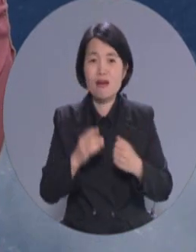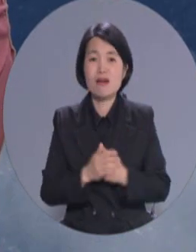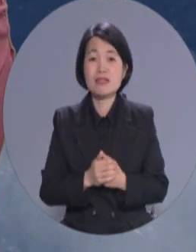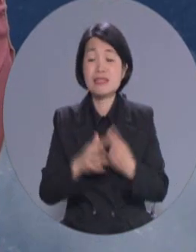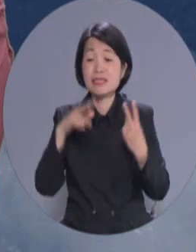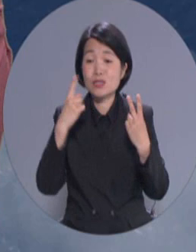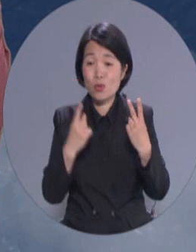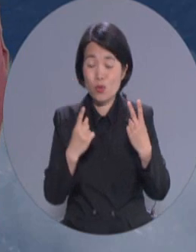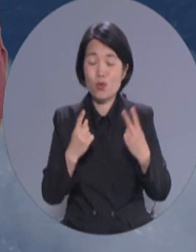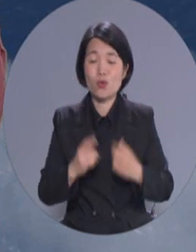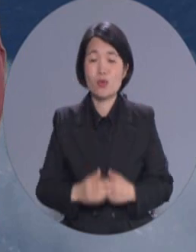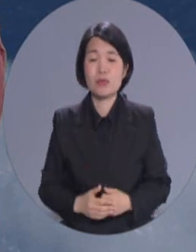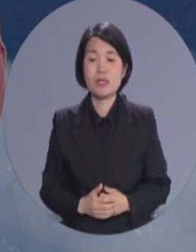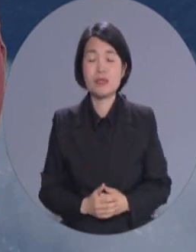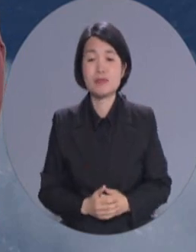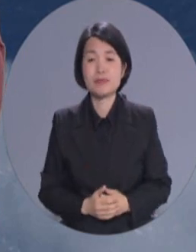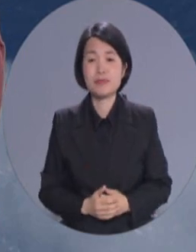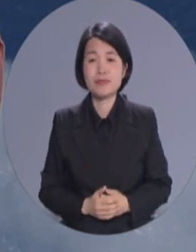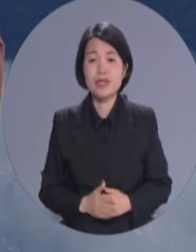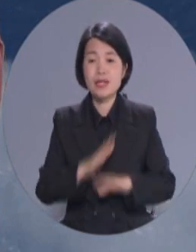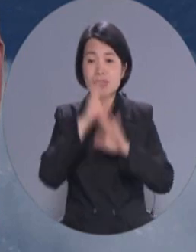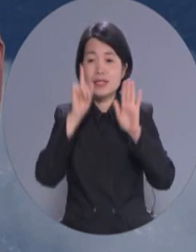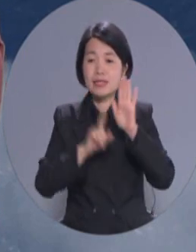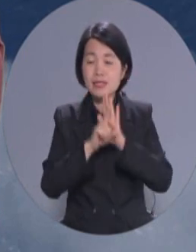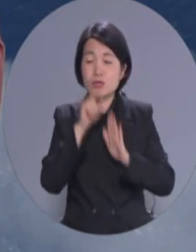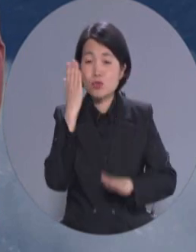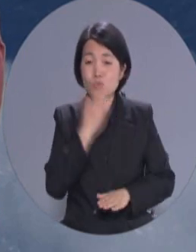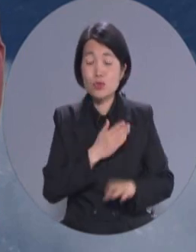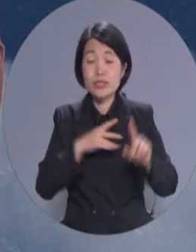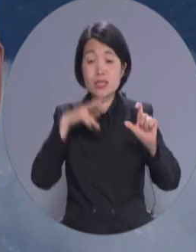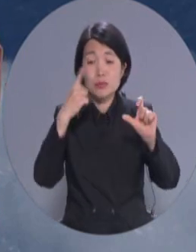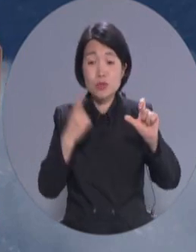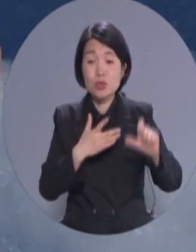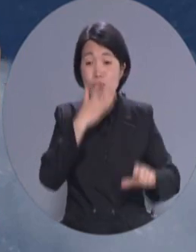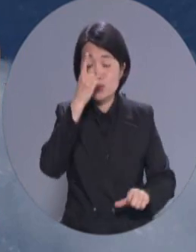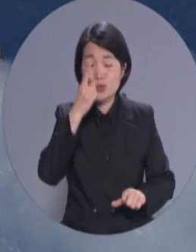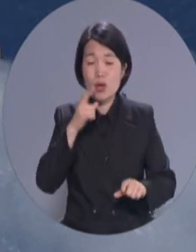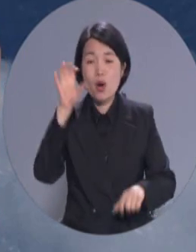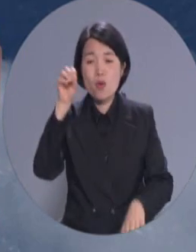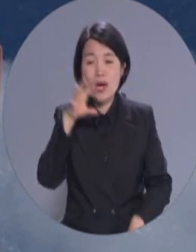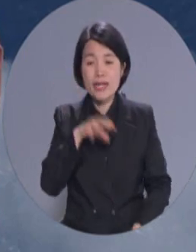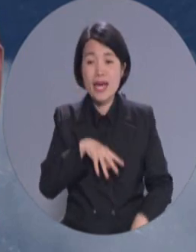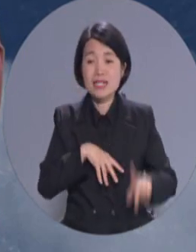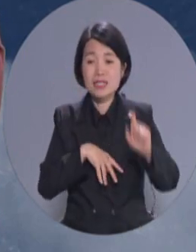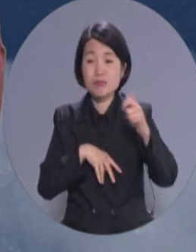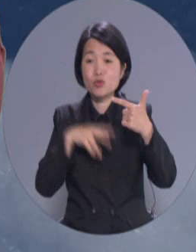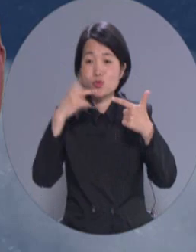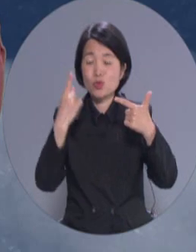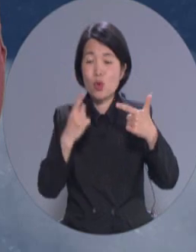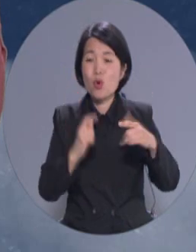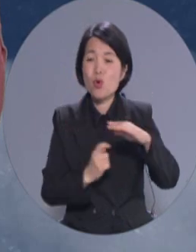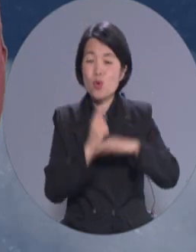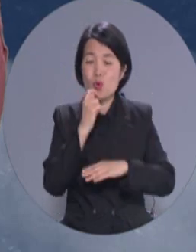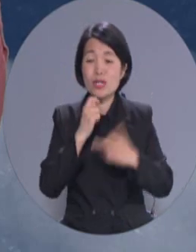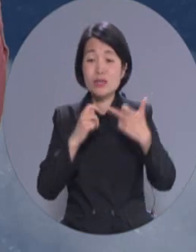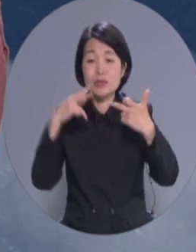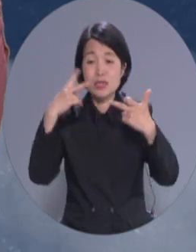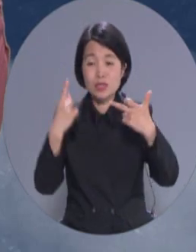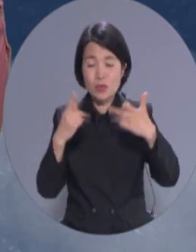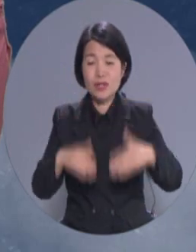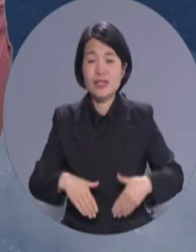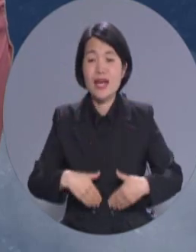5도가량 오르겠습니다 한낮기온은 여수가 15도 순천 광향 16도 고흥은 17도로